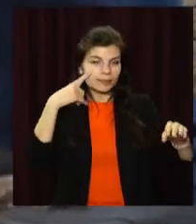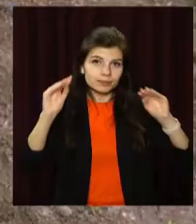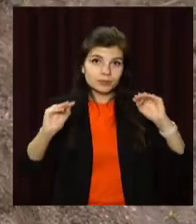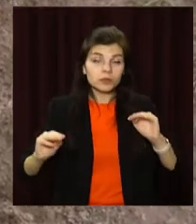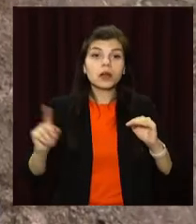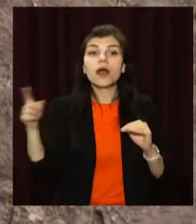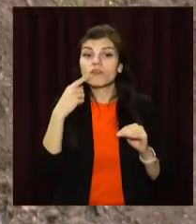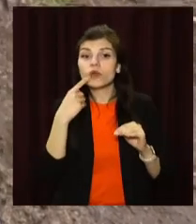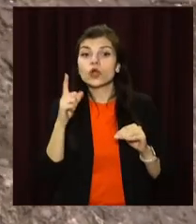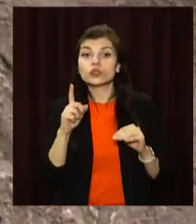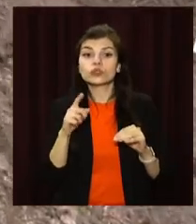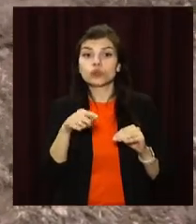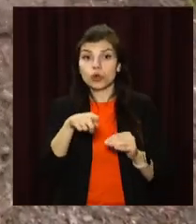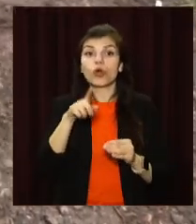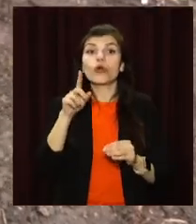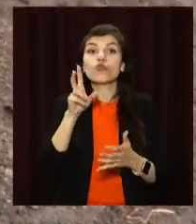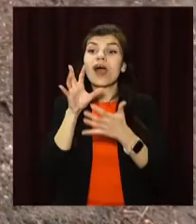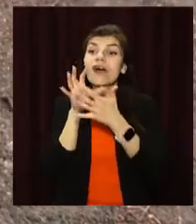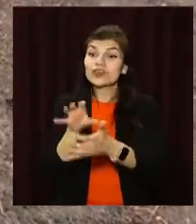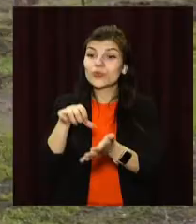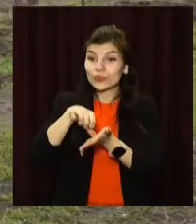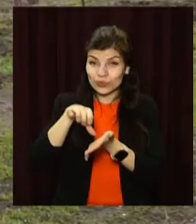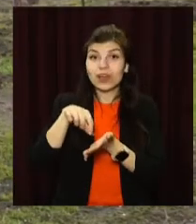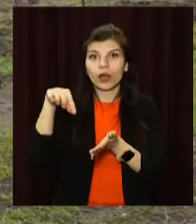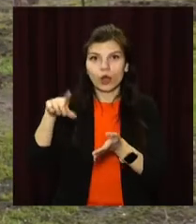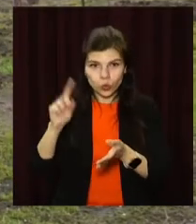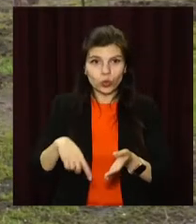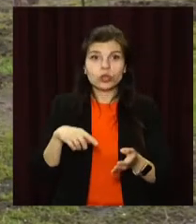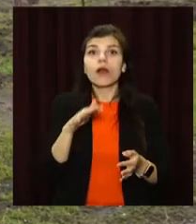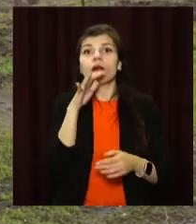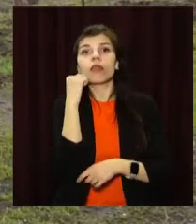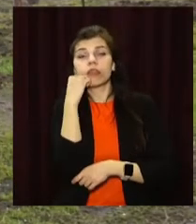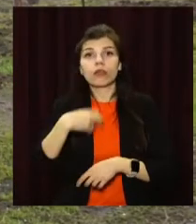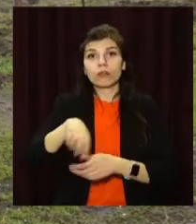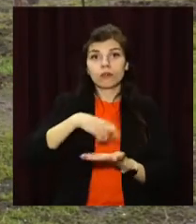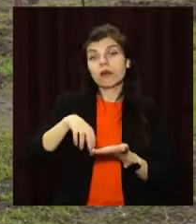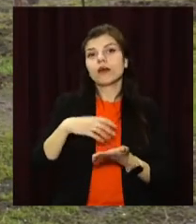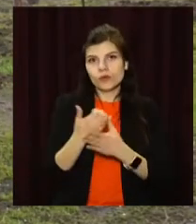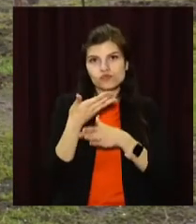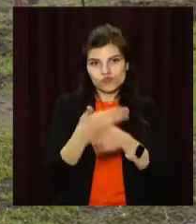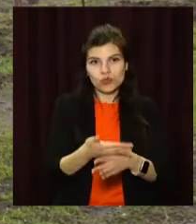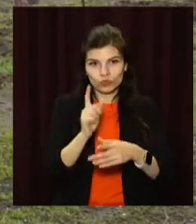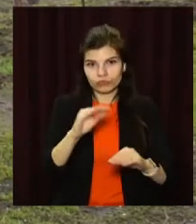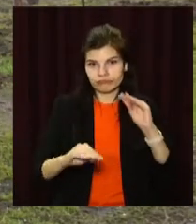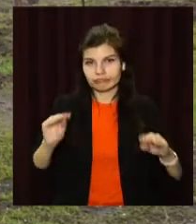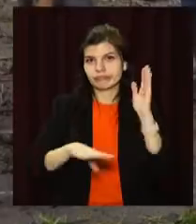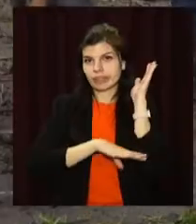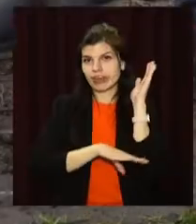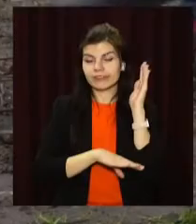кажуть, перевізники беруть участь в цій акції не вперше. Цьогоріч вже висадили в місті майже 500 дерев.